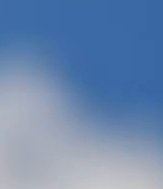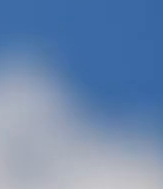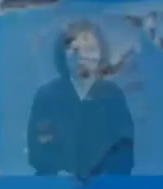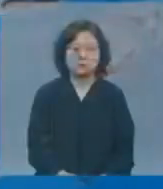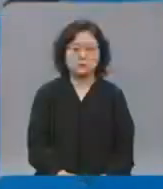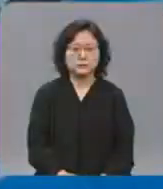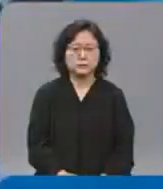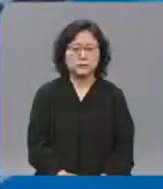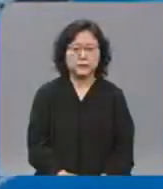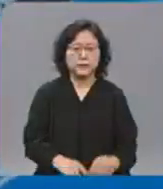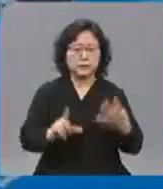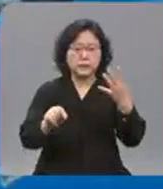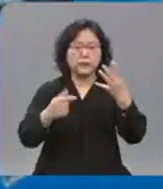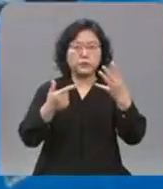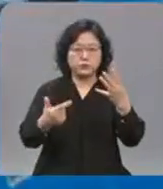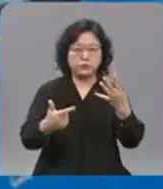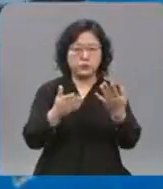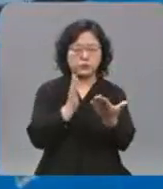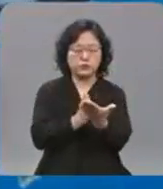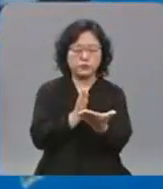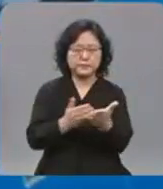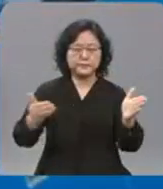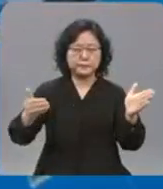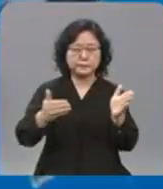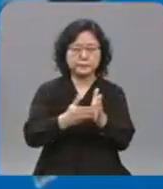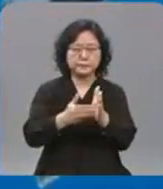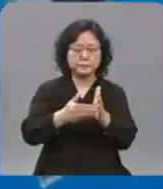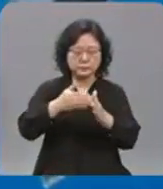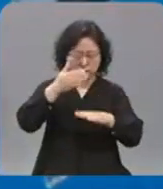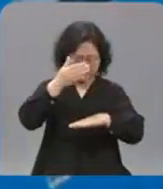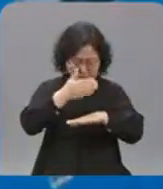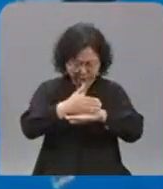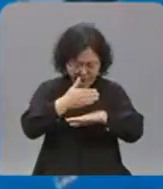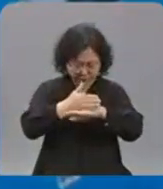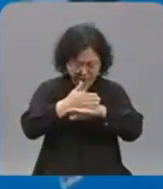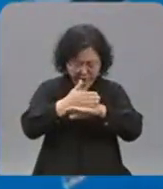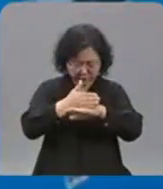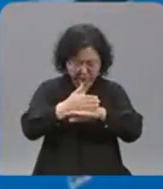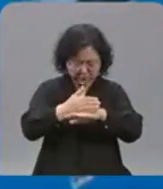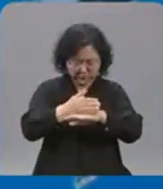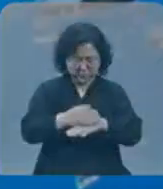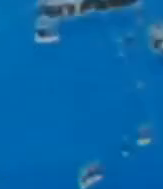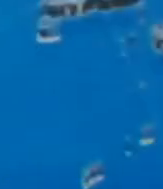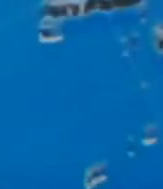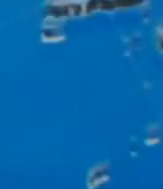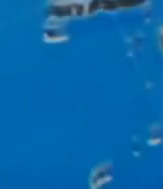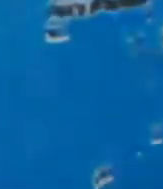4월 6일 뉴스광장 마칩니다. 시청해주신 여러분 고맙습니다.